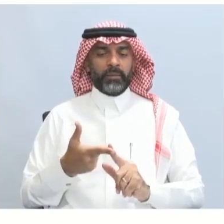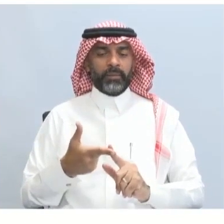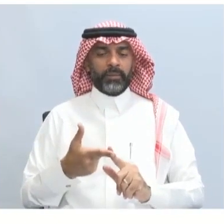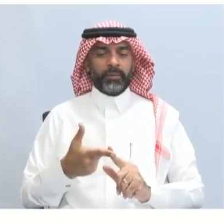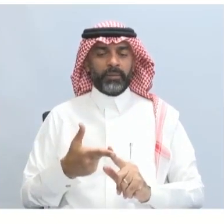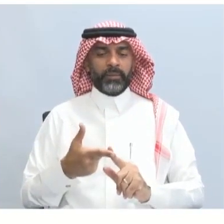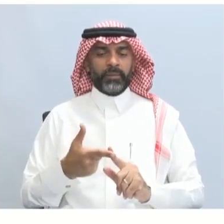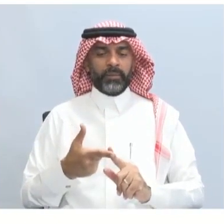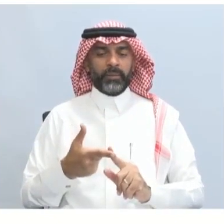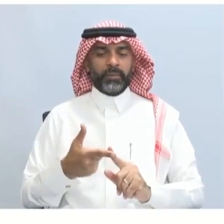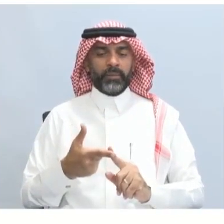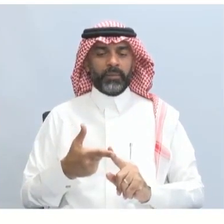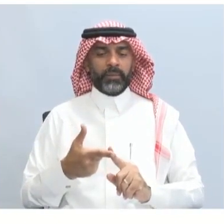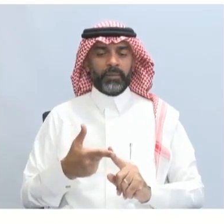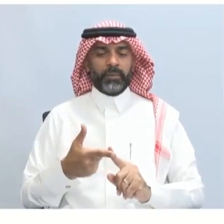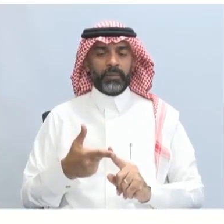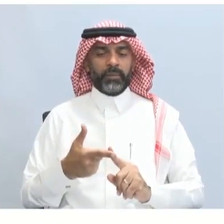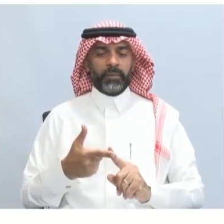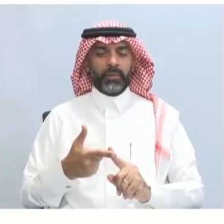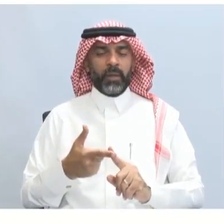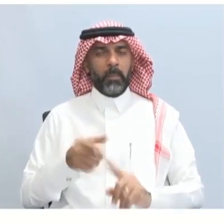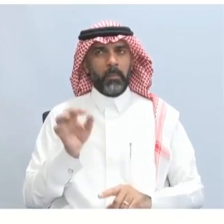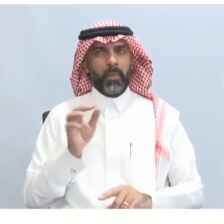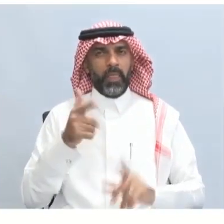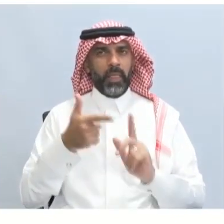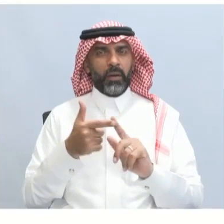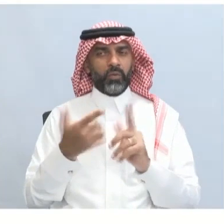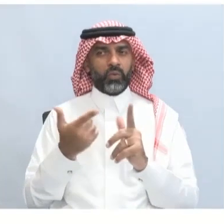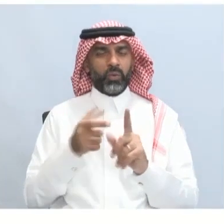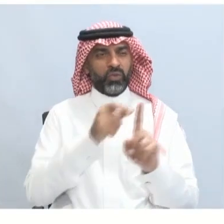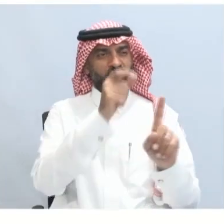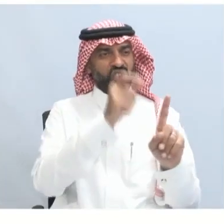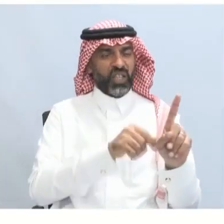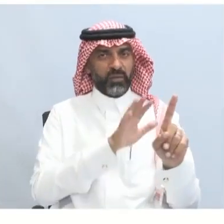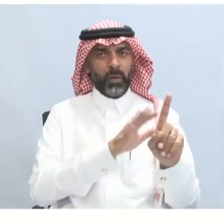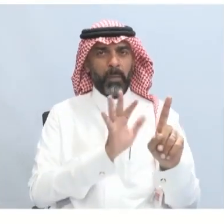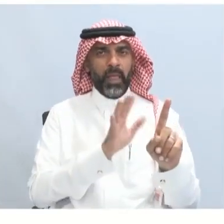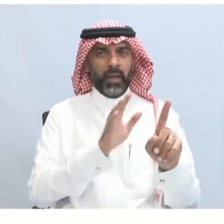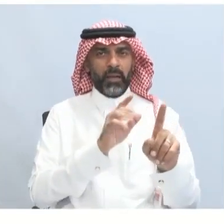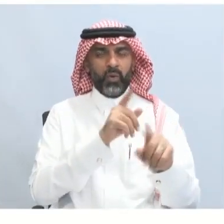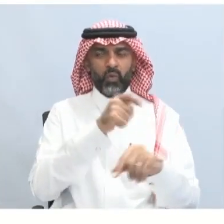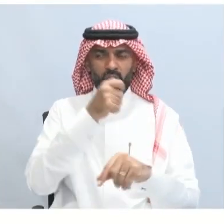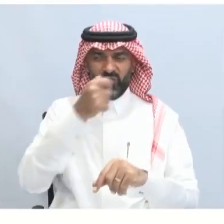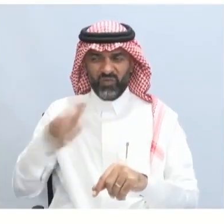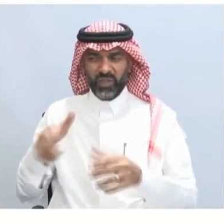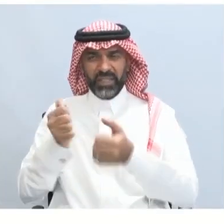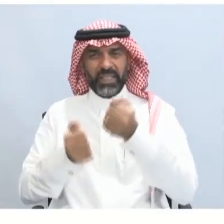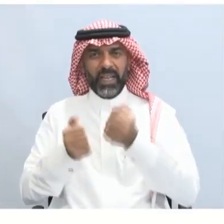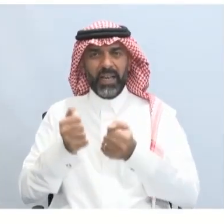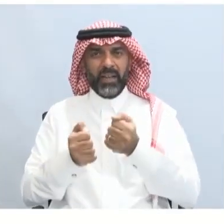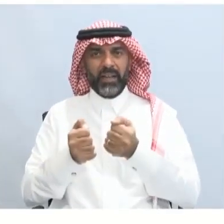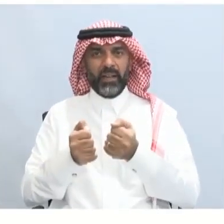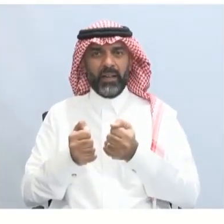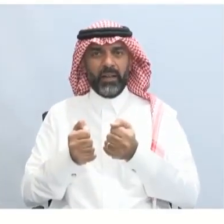يلزم باداء هذا الحق مثلا ولنقل انه اشترى سياره فانه من